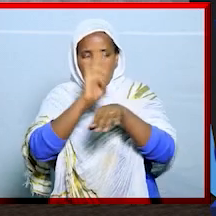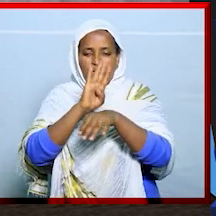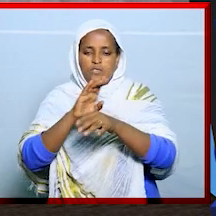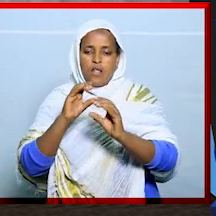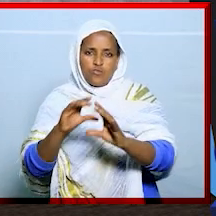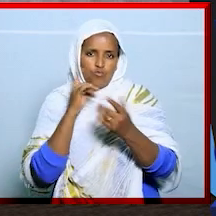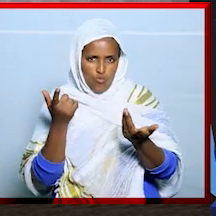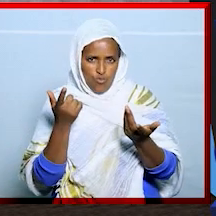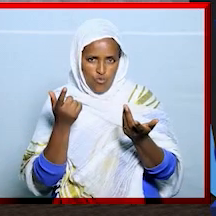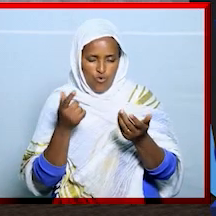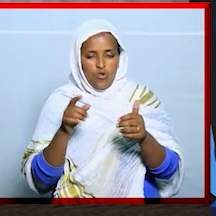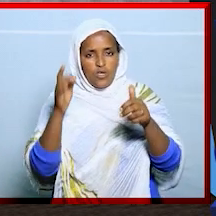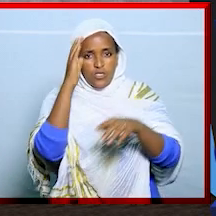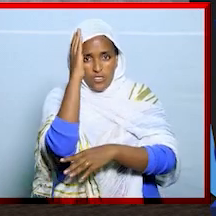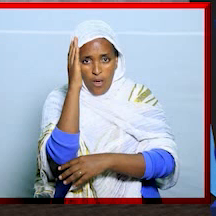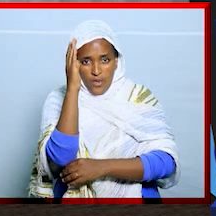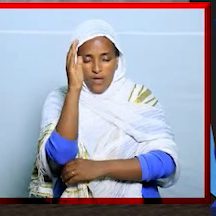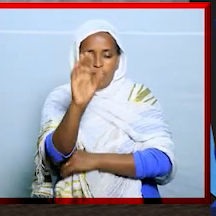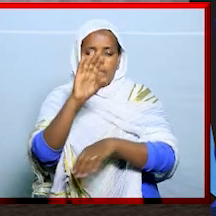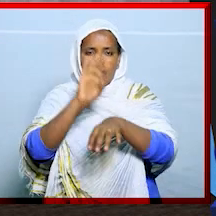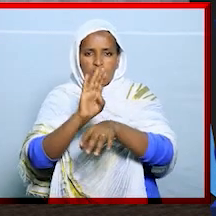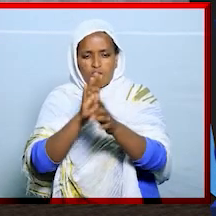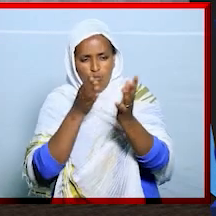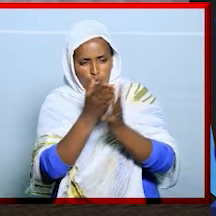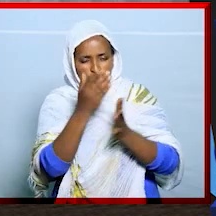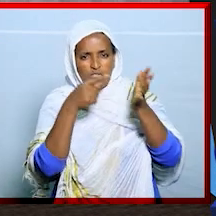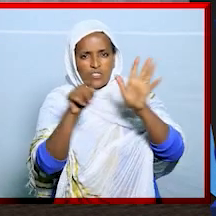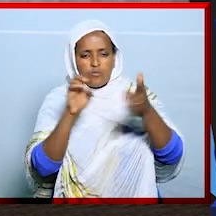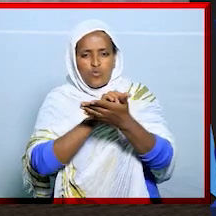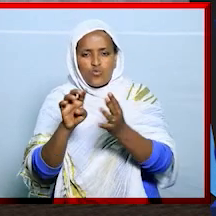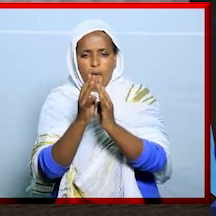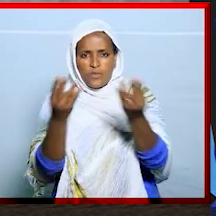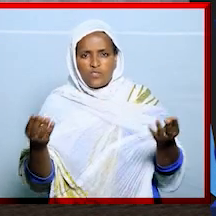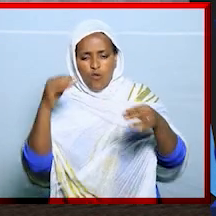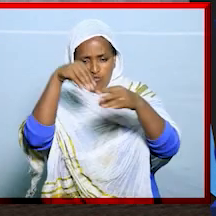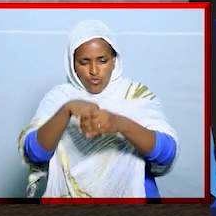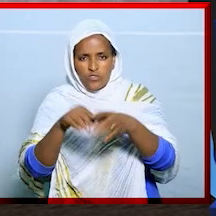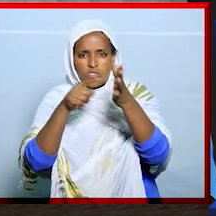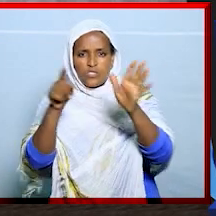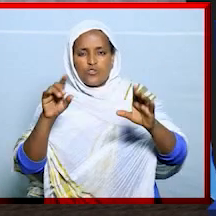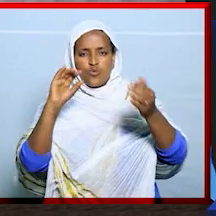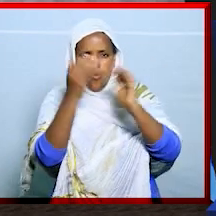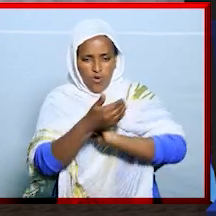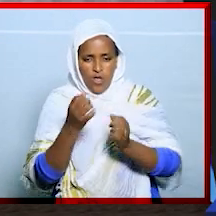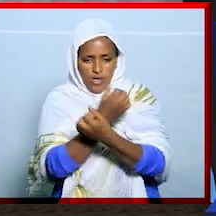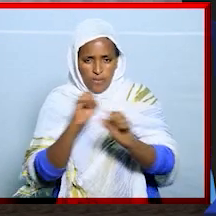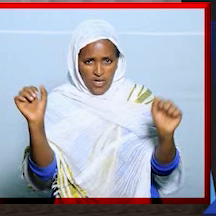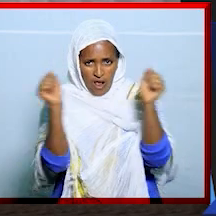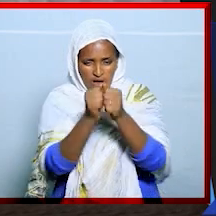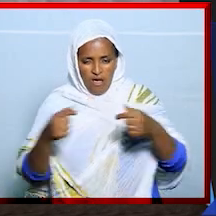የታወቀና የተገለጠ የቤተክርስቲያን አስተምሮ ነው። እግዚአብሔር በቤተክርስቲያን በኩል የገለጠው በቅዱሳት መጻሕፍት የተገለጠ